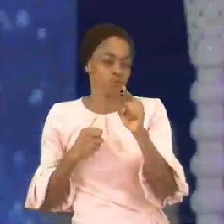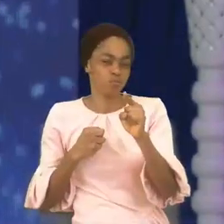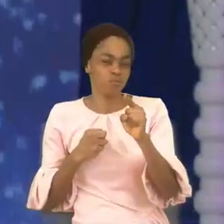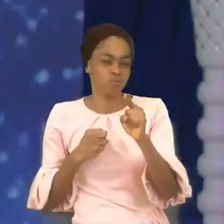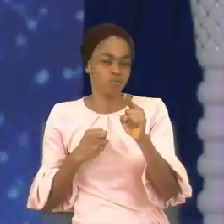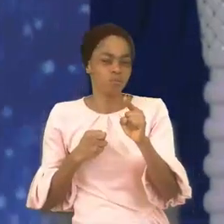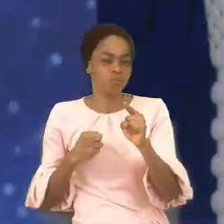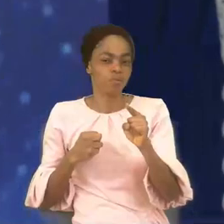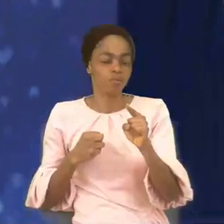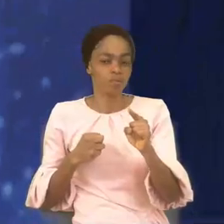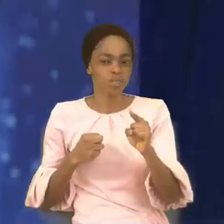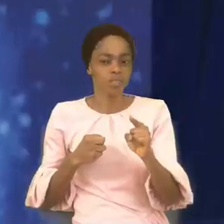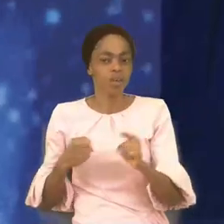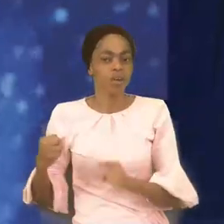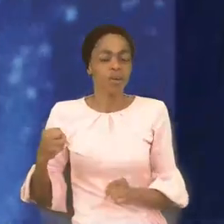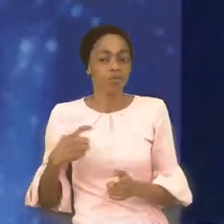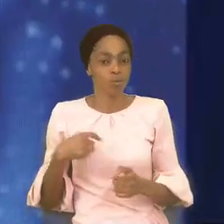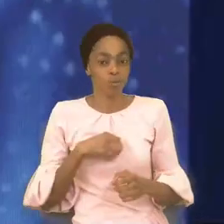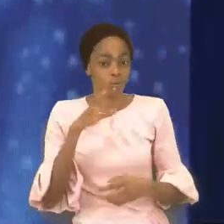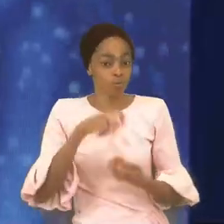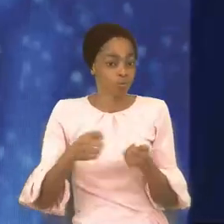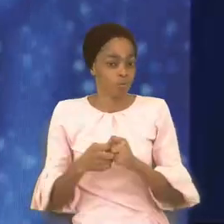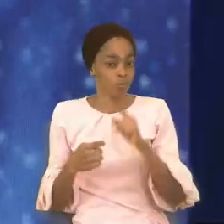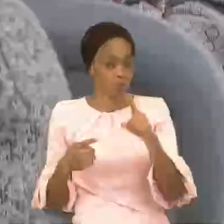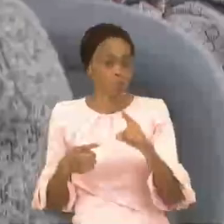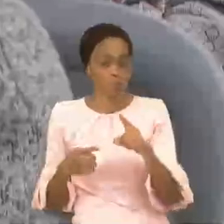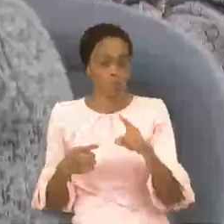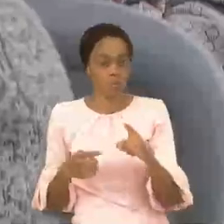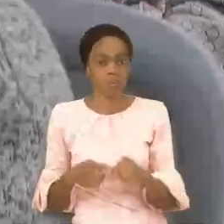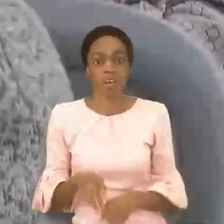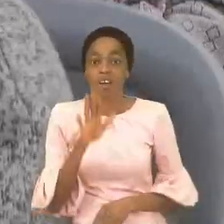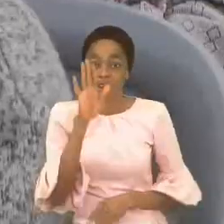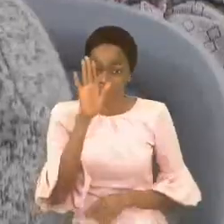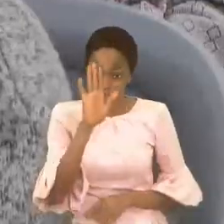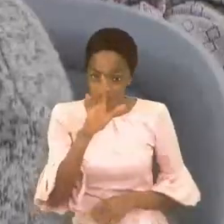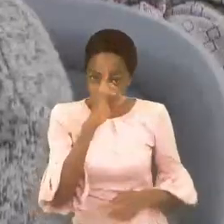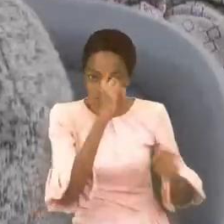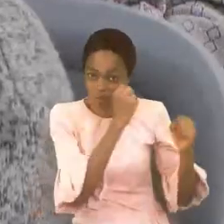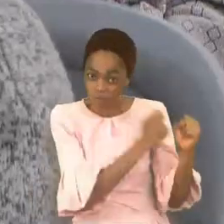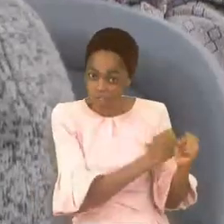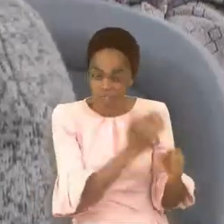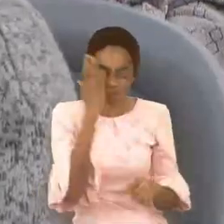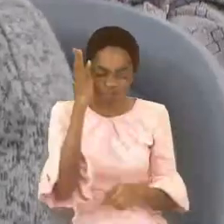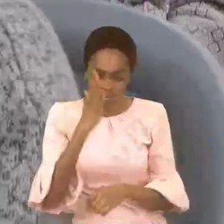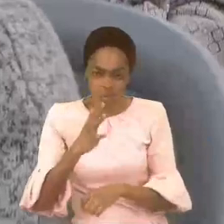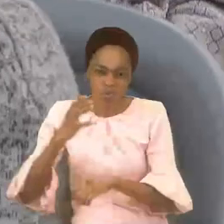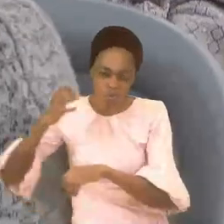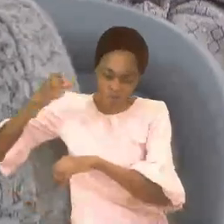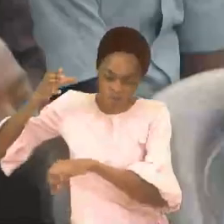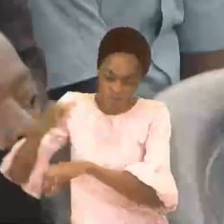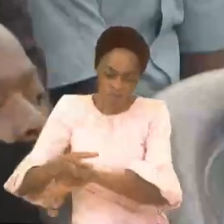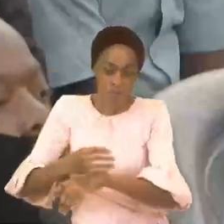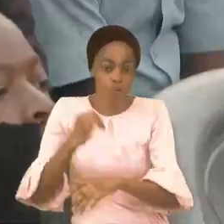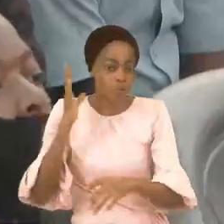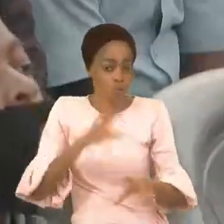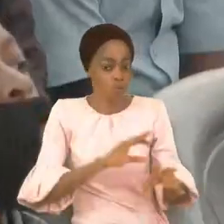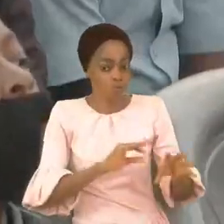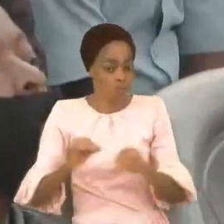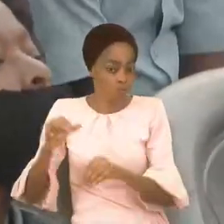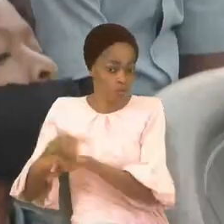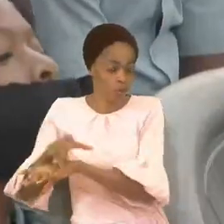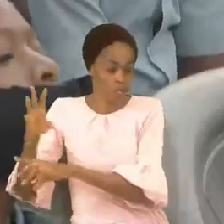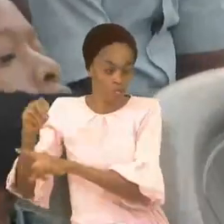piment. Tu ne vas jamais oublier. Ta foi va les obliger à faire